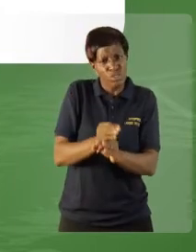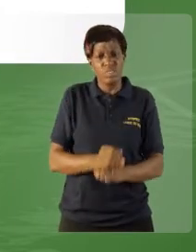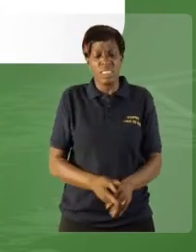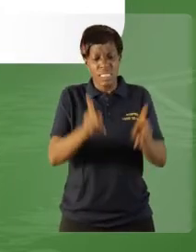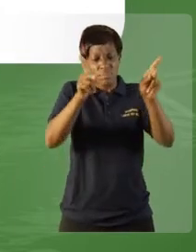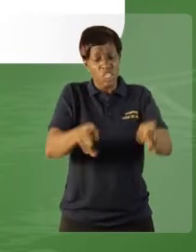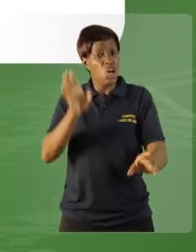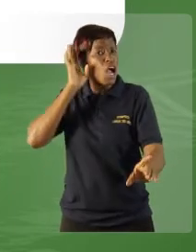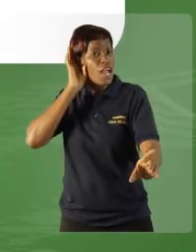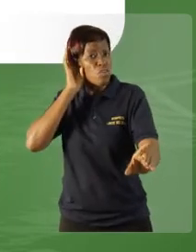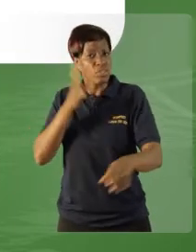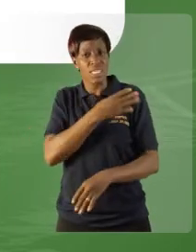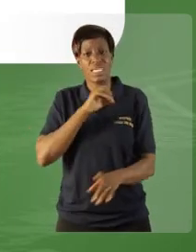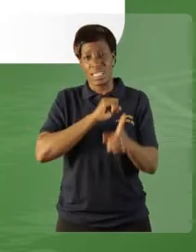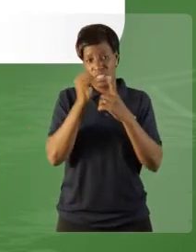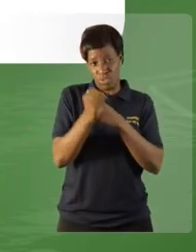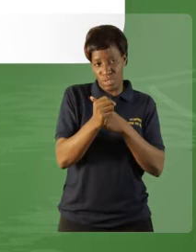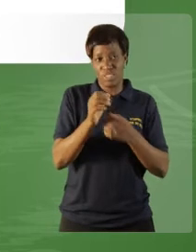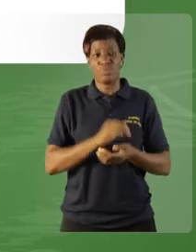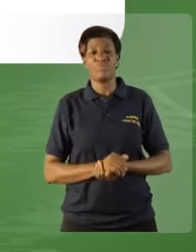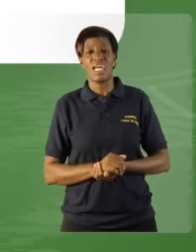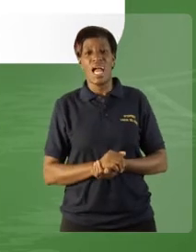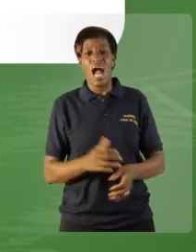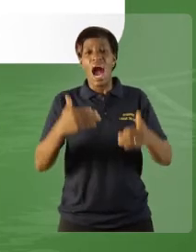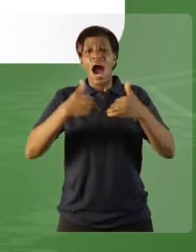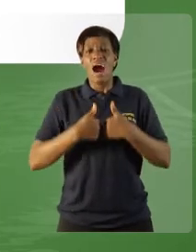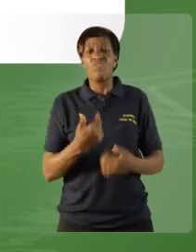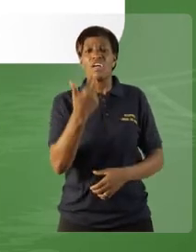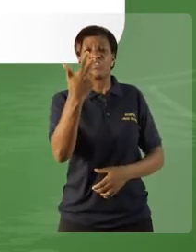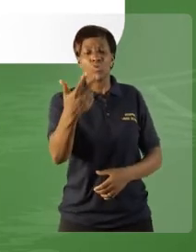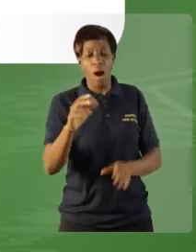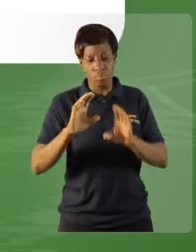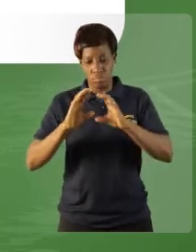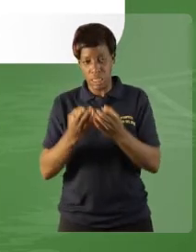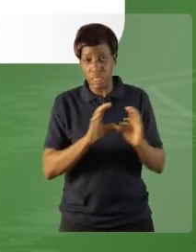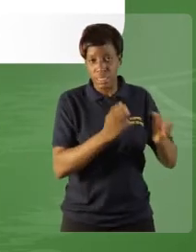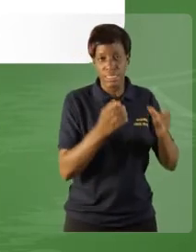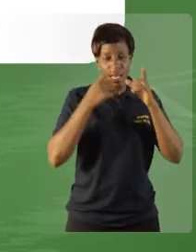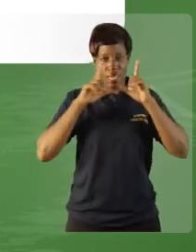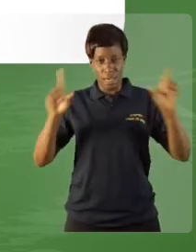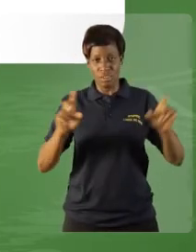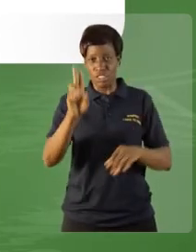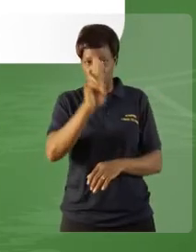situations. Il existe 3 registres de langue régulièrement utilisés.